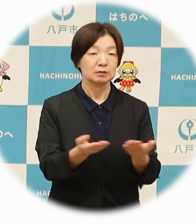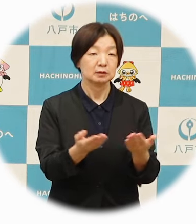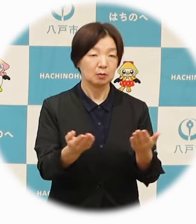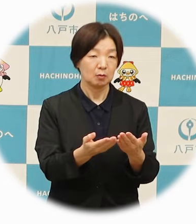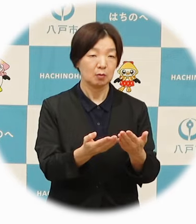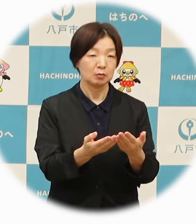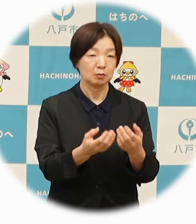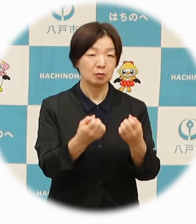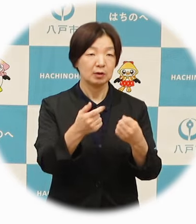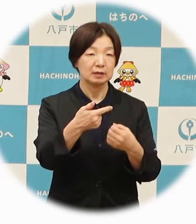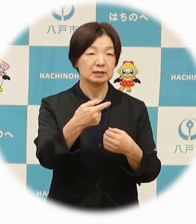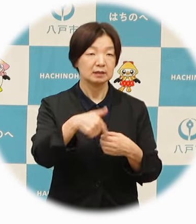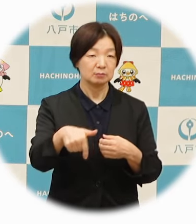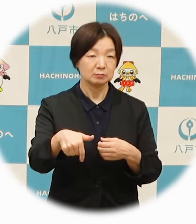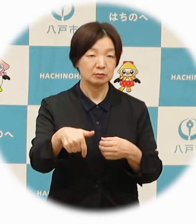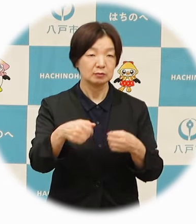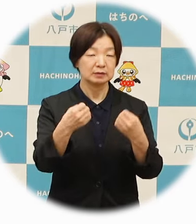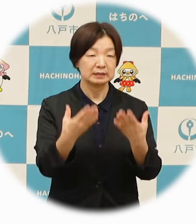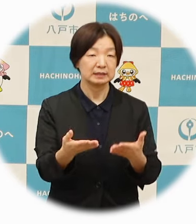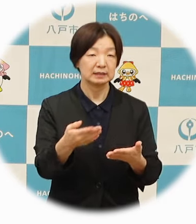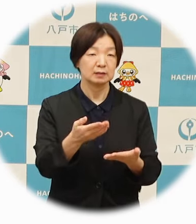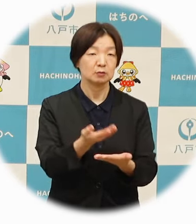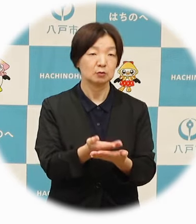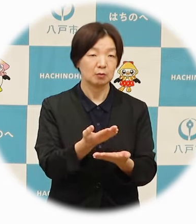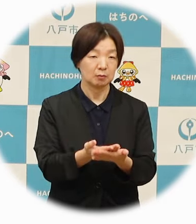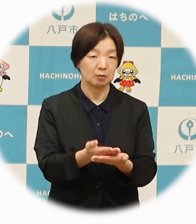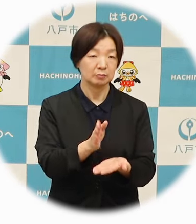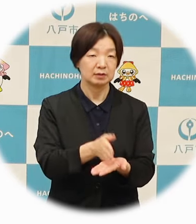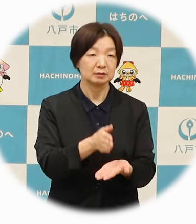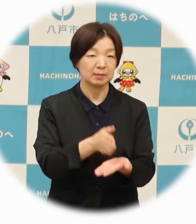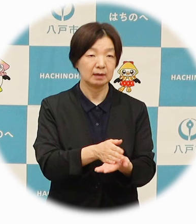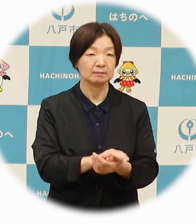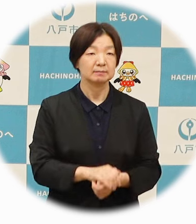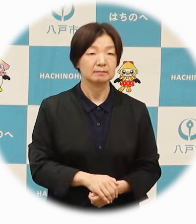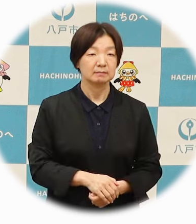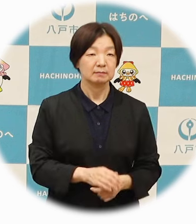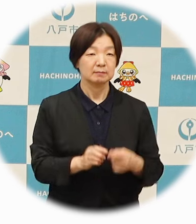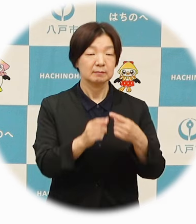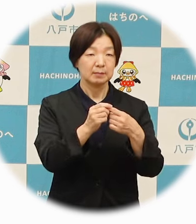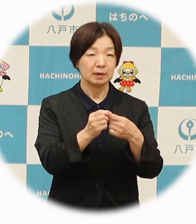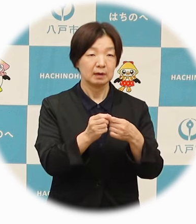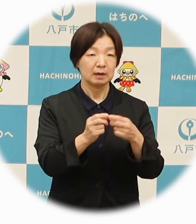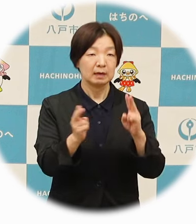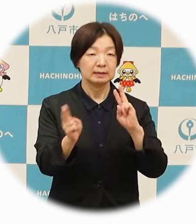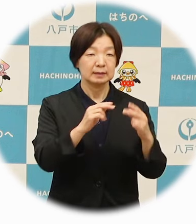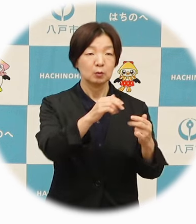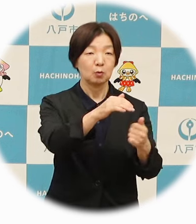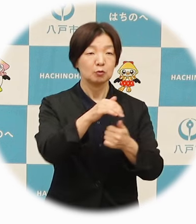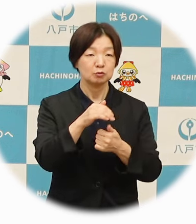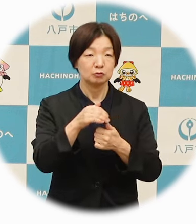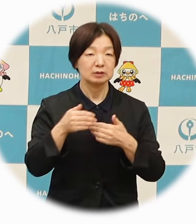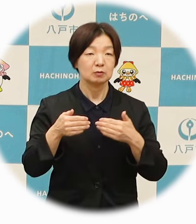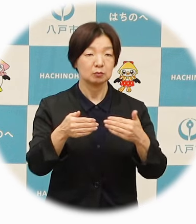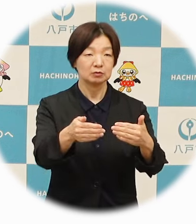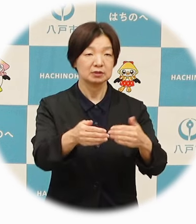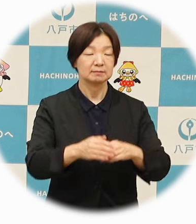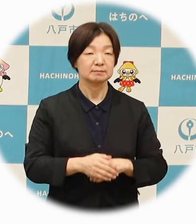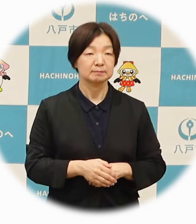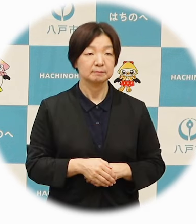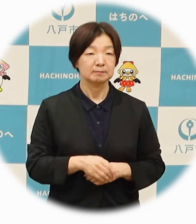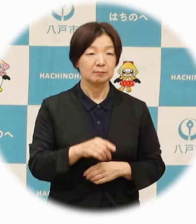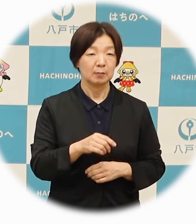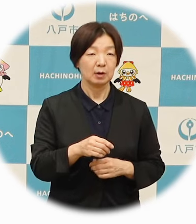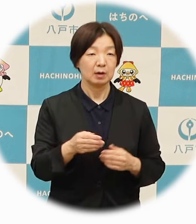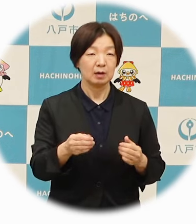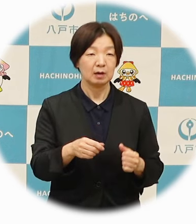規事項について説明いたします。一つ目は企業誘致の促進についてであります。これは雇